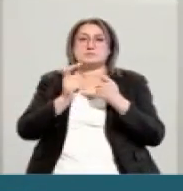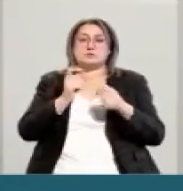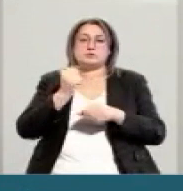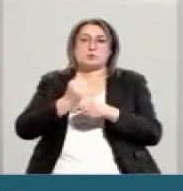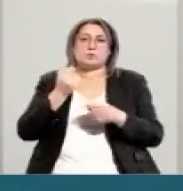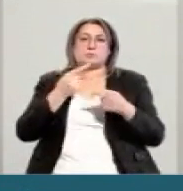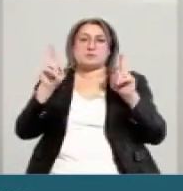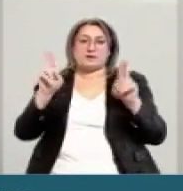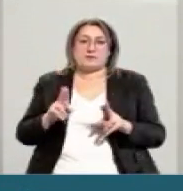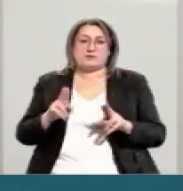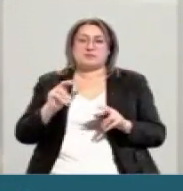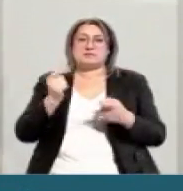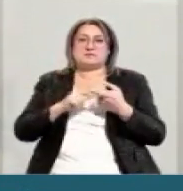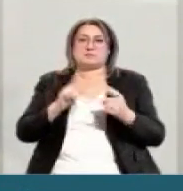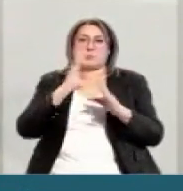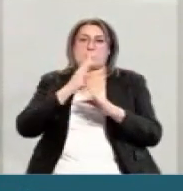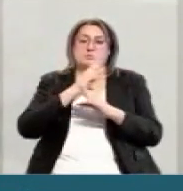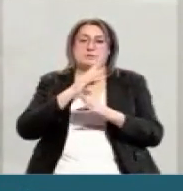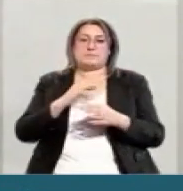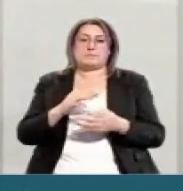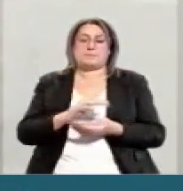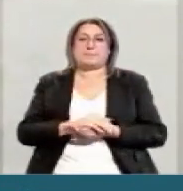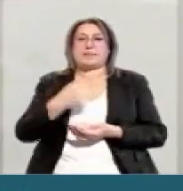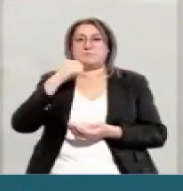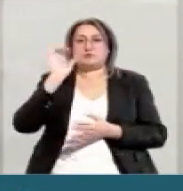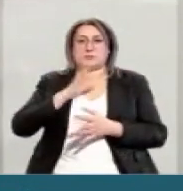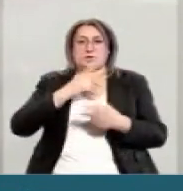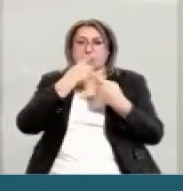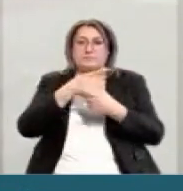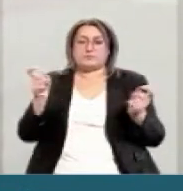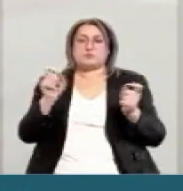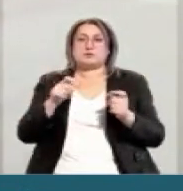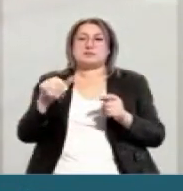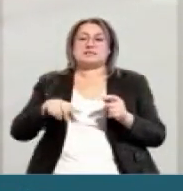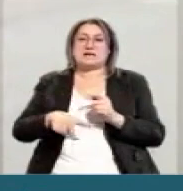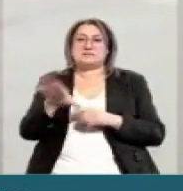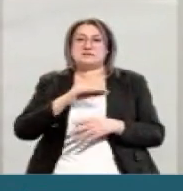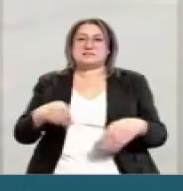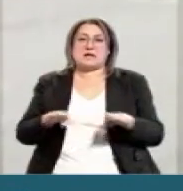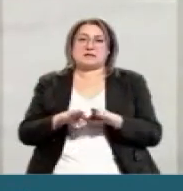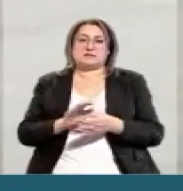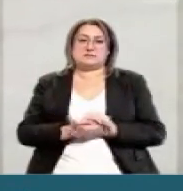нашарлай түсуіне байланысты Рудный-Қашар-Федоров тас жолы жүк көліктері үшін жабылғанын хабарлады.